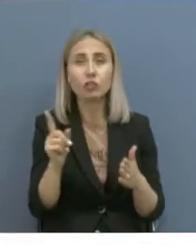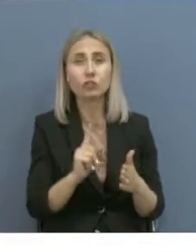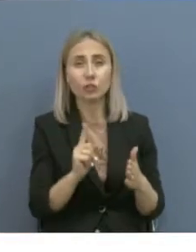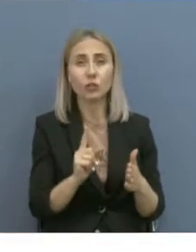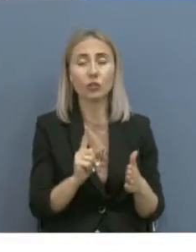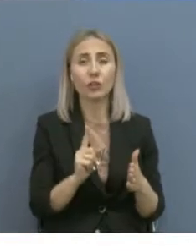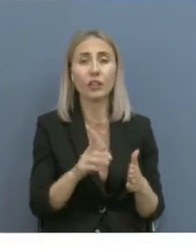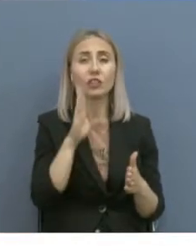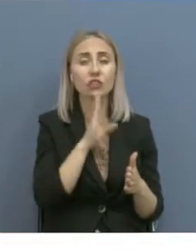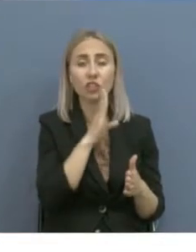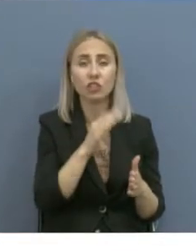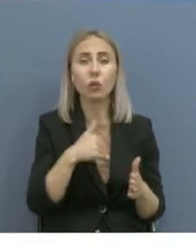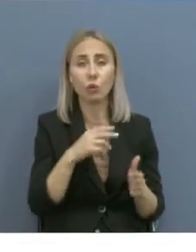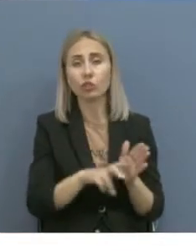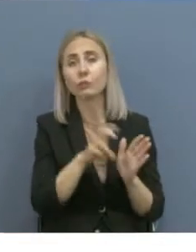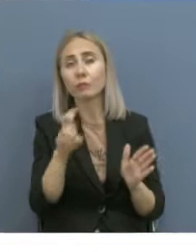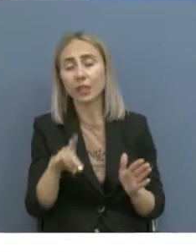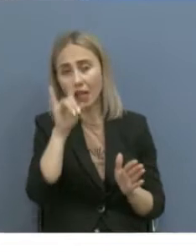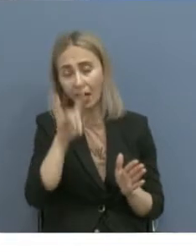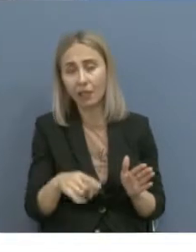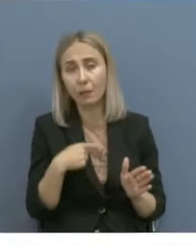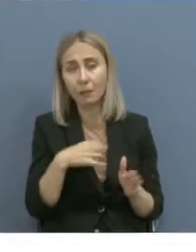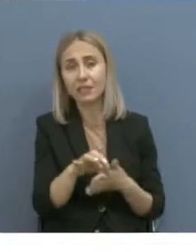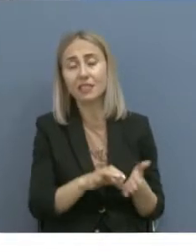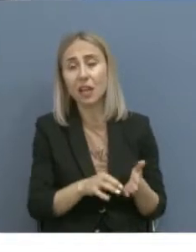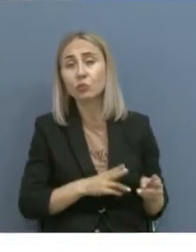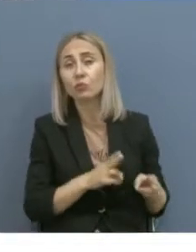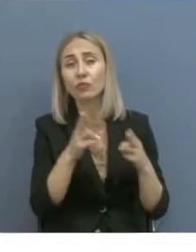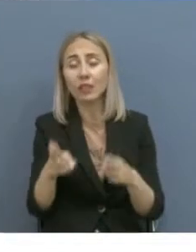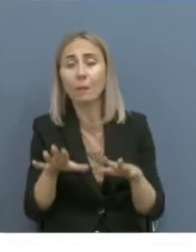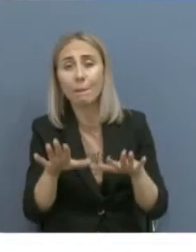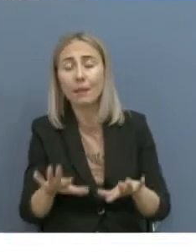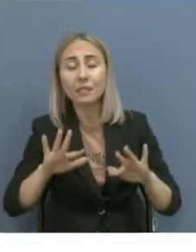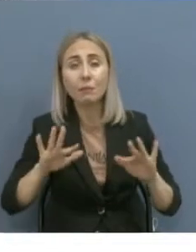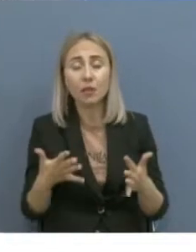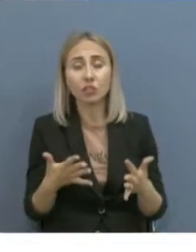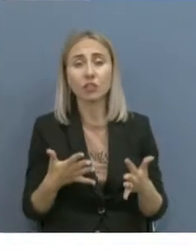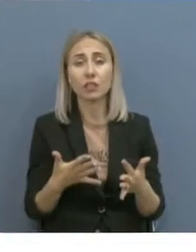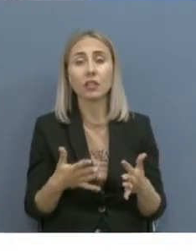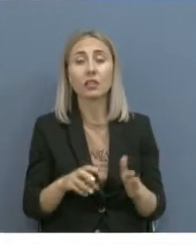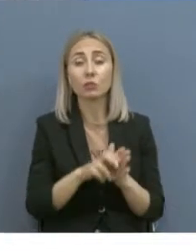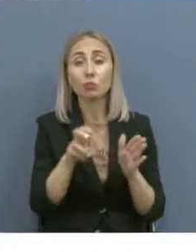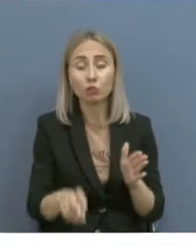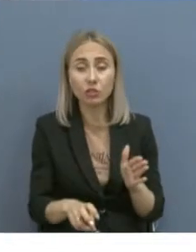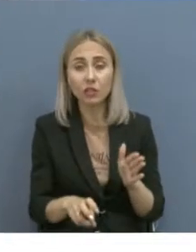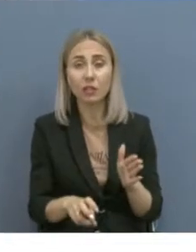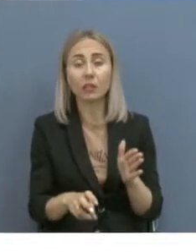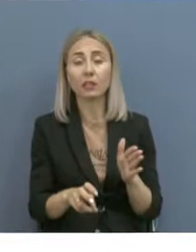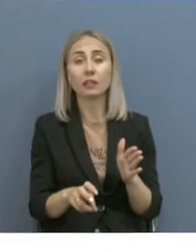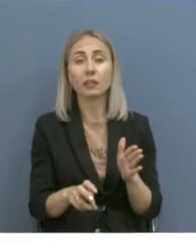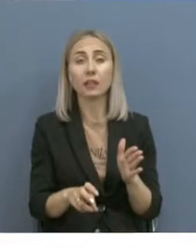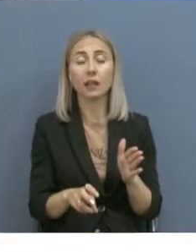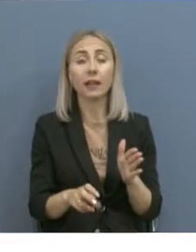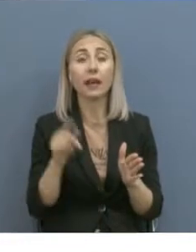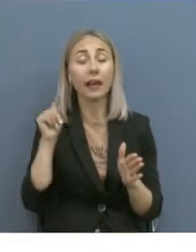екендігі туралы телефон хабарламасы келіп түсті. Қолында кішкентай баласы бар азаматша 5-ші қабаттың терезе жақтауында отырып,